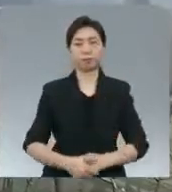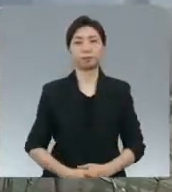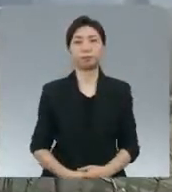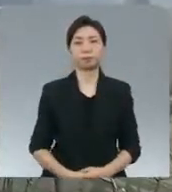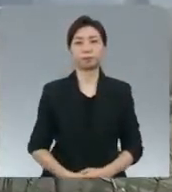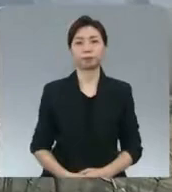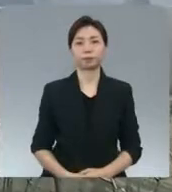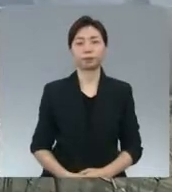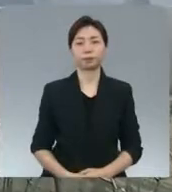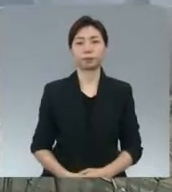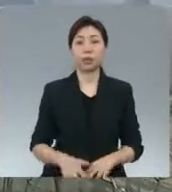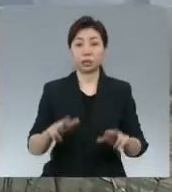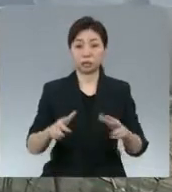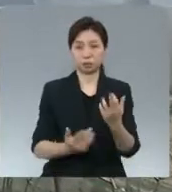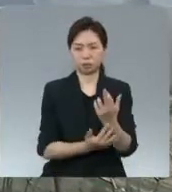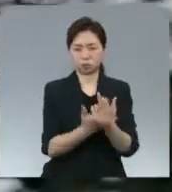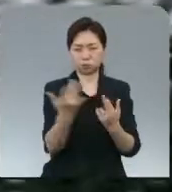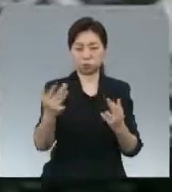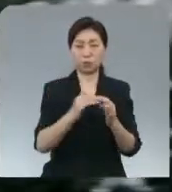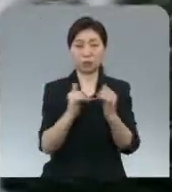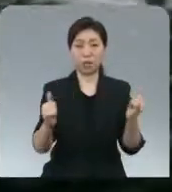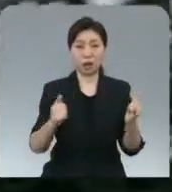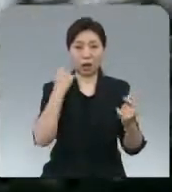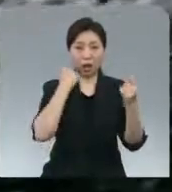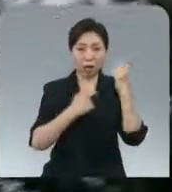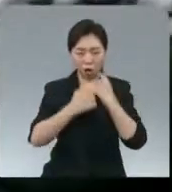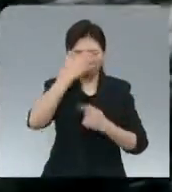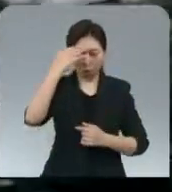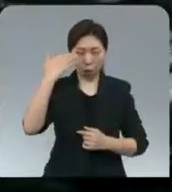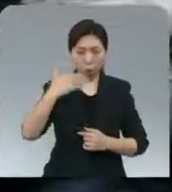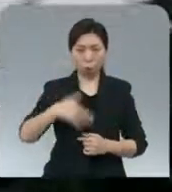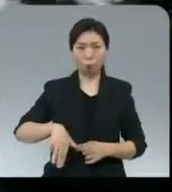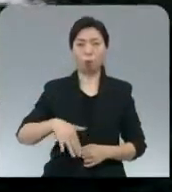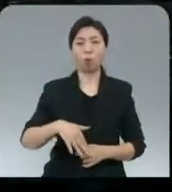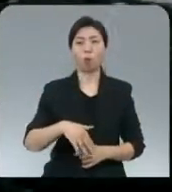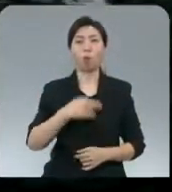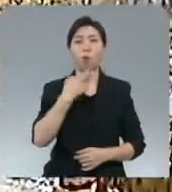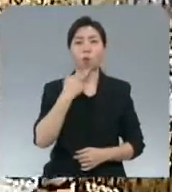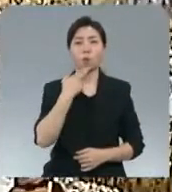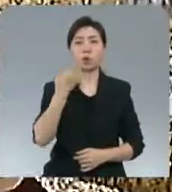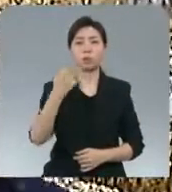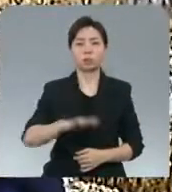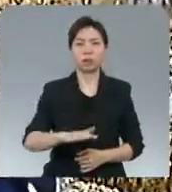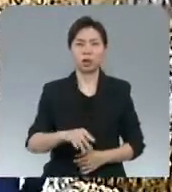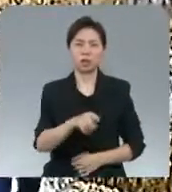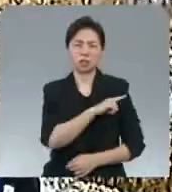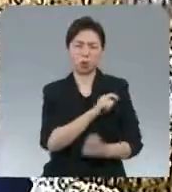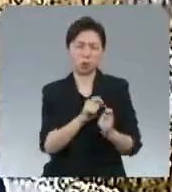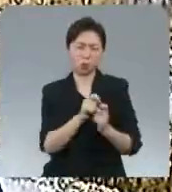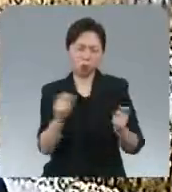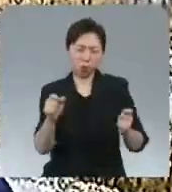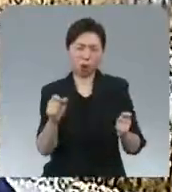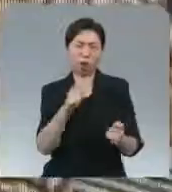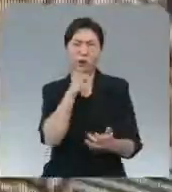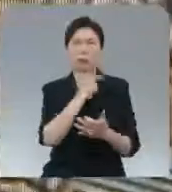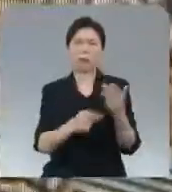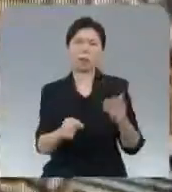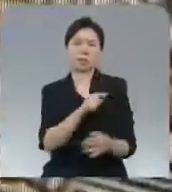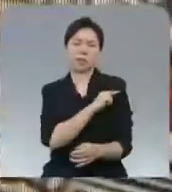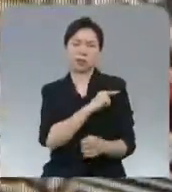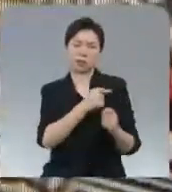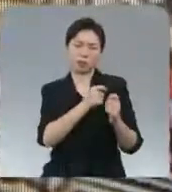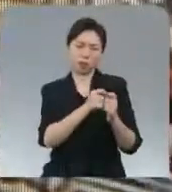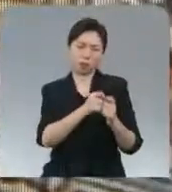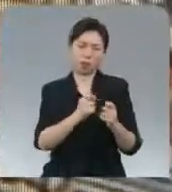лесные пожары бушевали в провинции канвондо огнем уничтожены и лесные угодья на площади